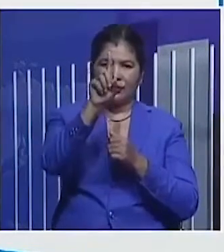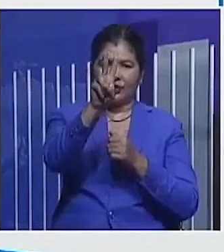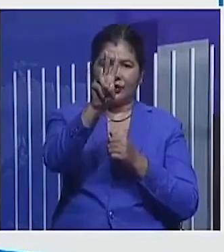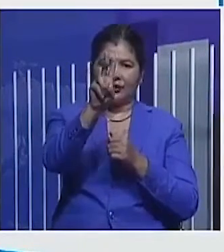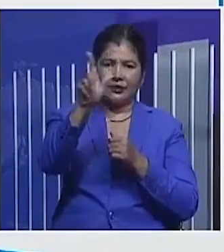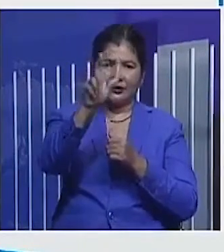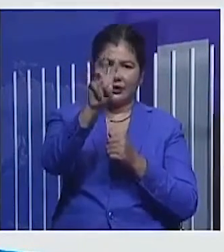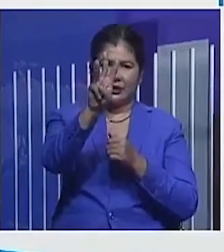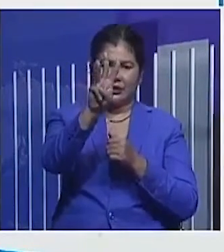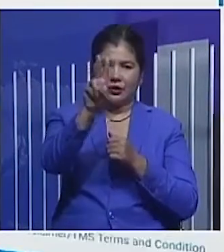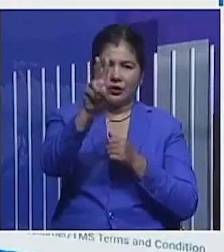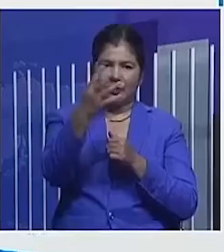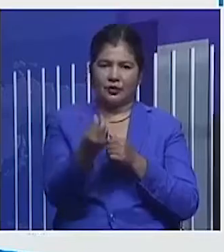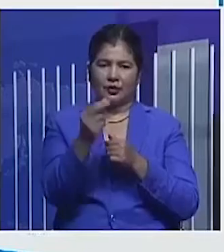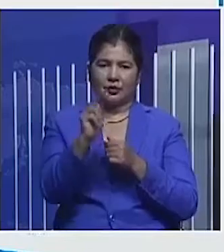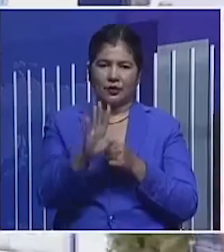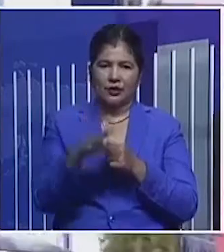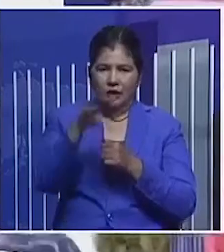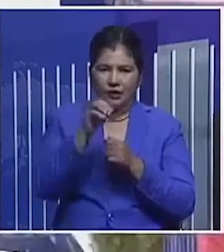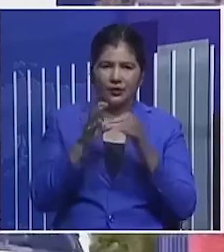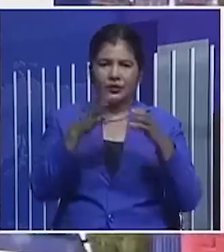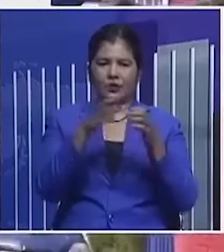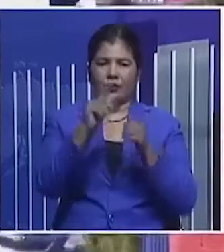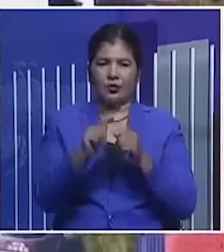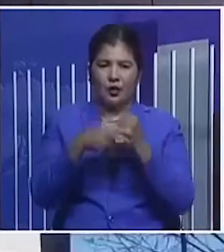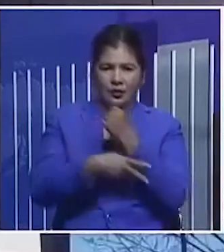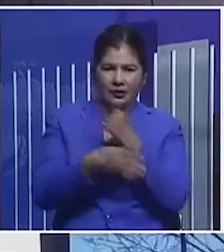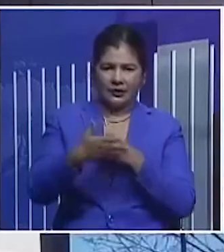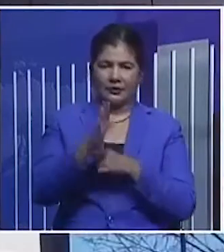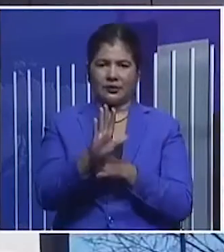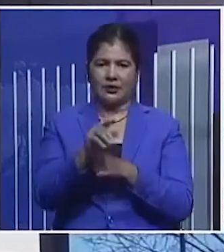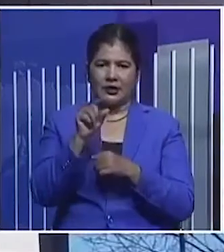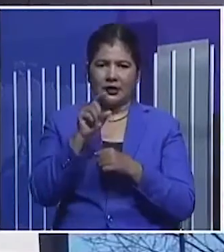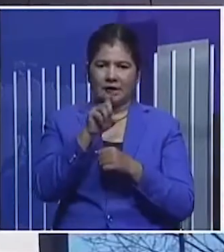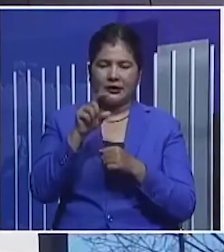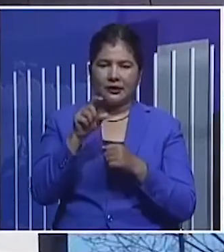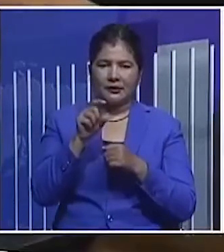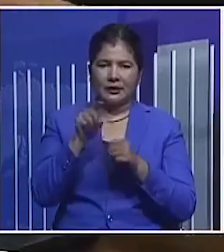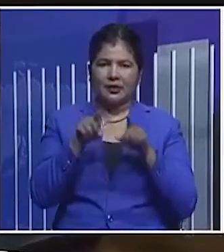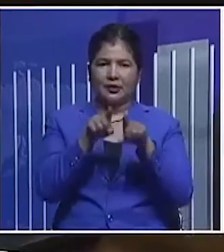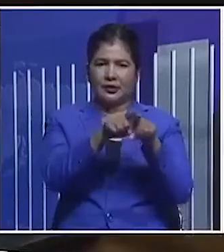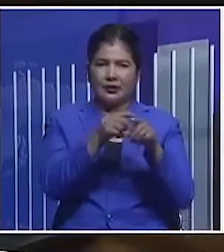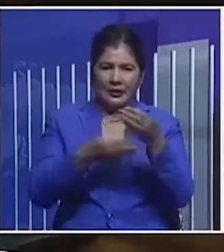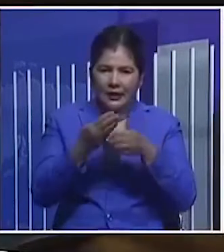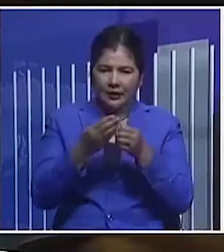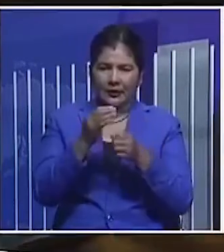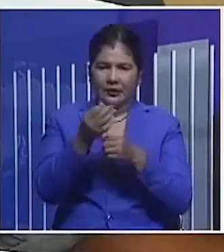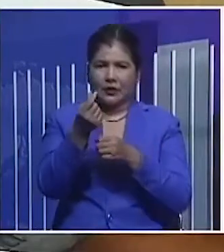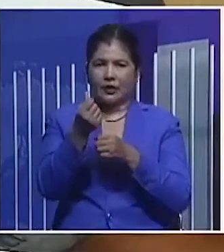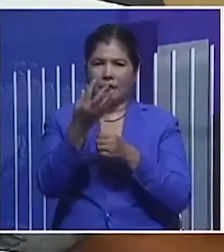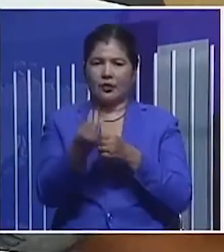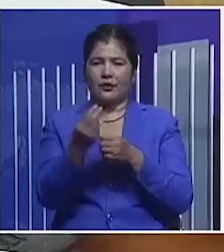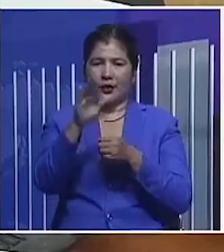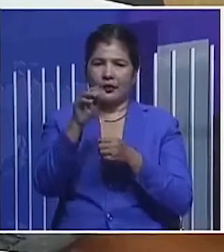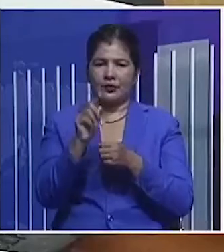2027.32 बिन्दुमा छरेको छ। म्युचुअल फण्ड बाहेक सबै समूहको शेयर ओह्रालो लागेको छ। आज नेप्सेसँगै कारोबार रकममा पनि कमी आएको